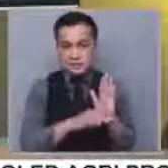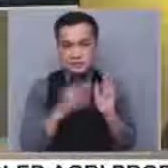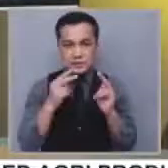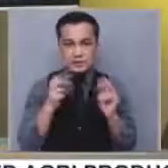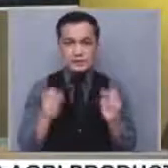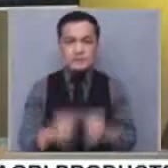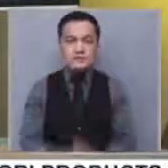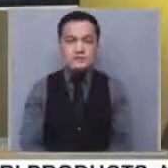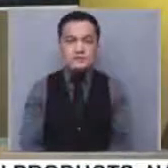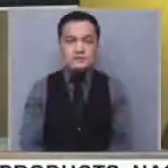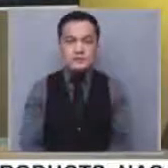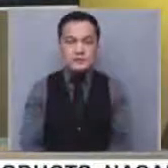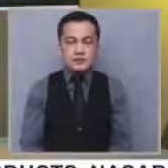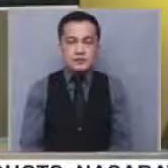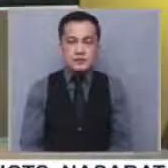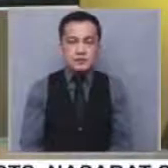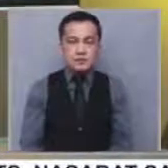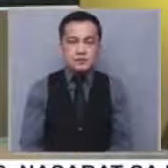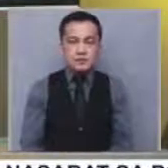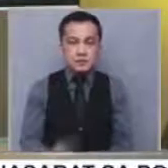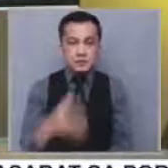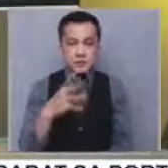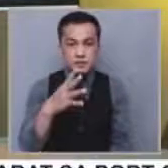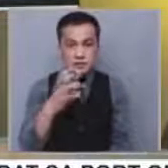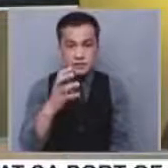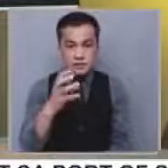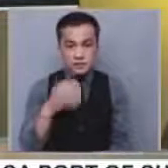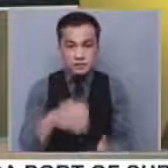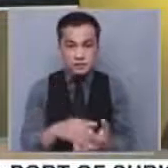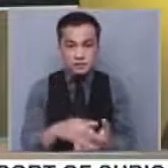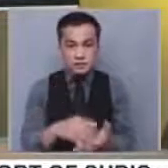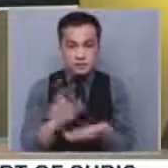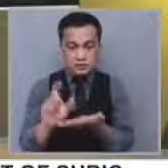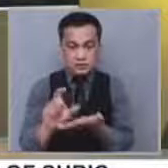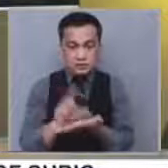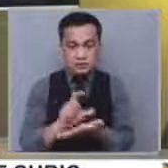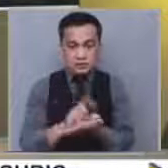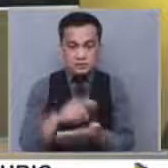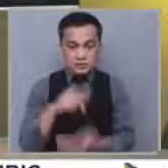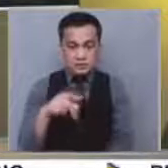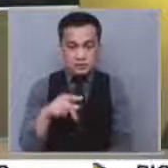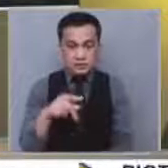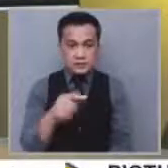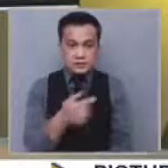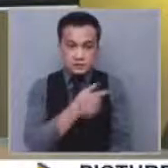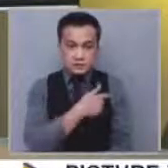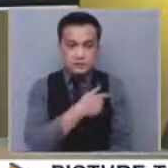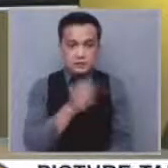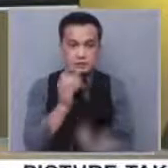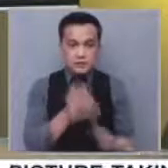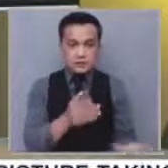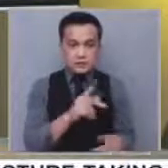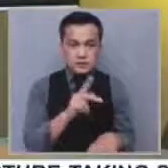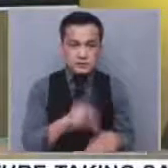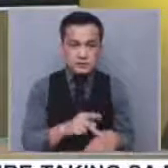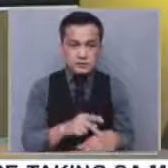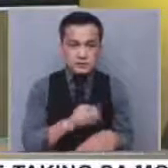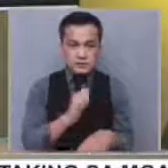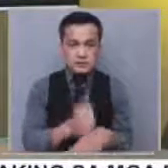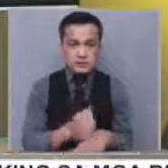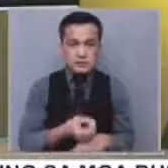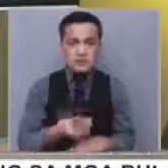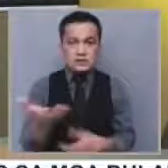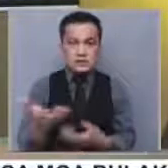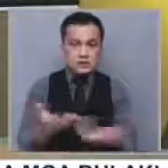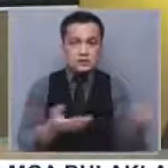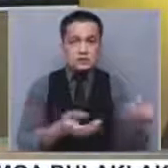Igit kalahating milyong doses ng Pfizer COVID-19 vaccines ang dumating sa Pilipinas na nakatakdang dalhin sa iba't ibang panig ng